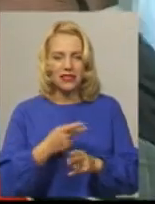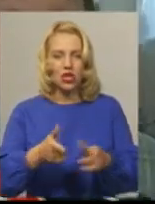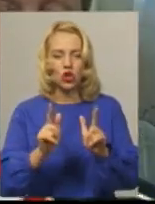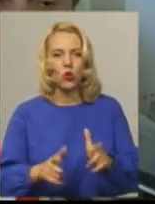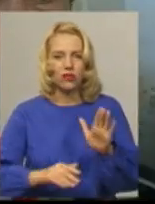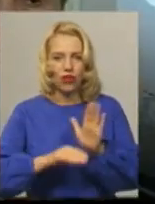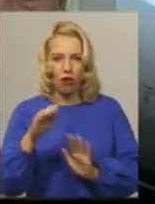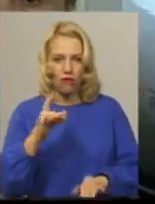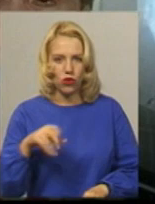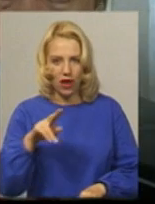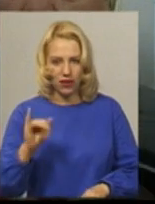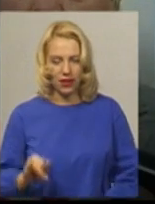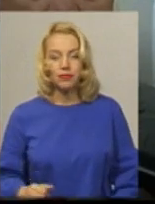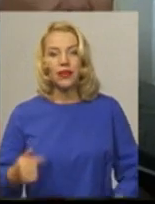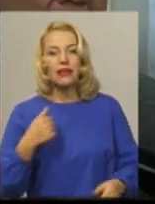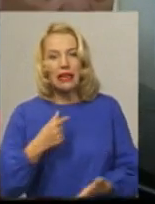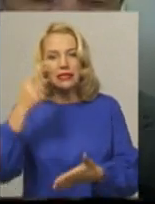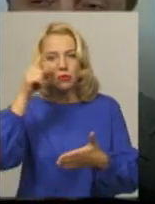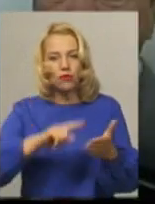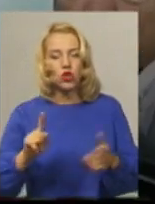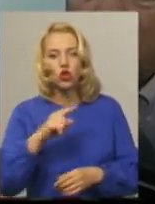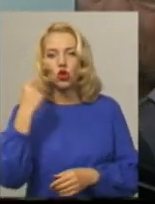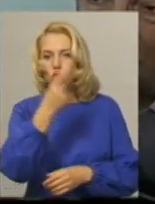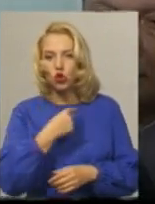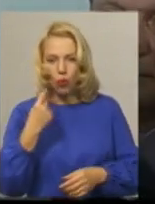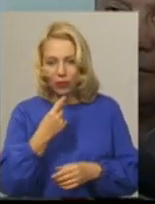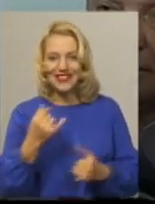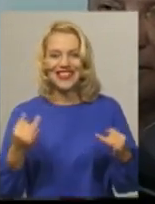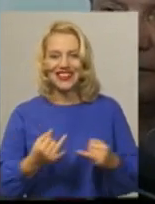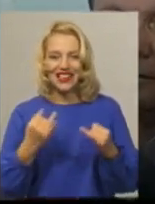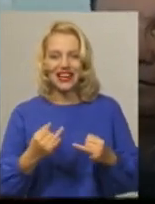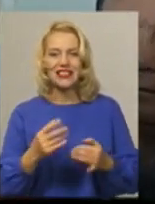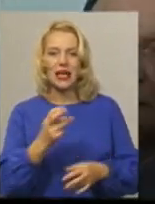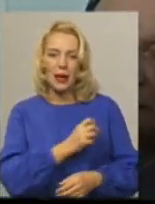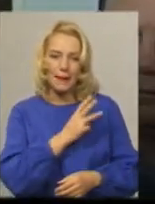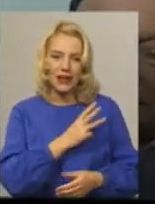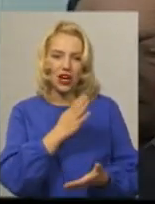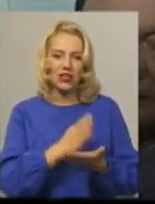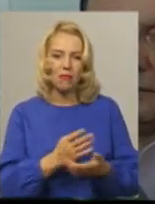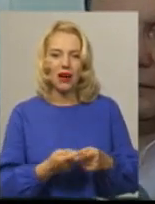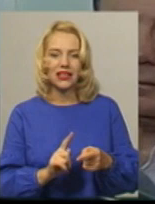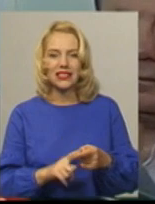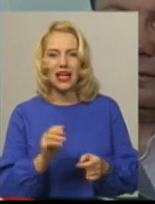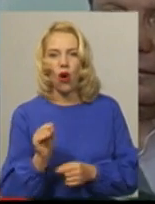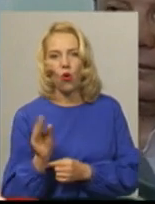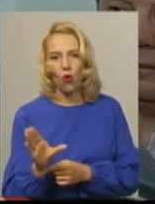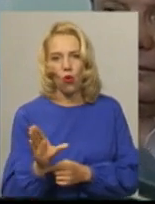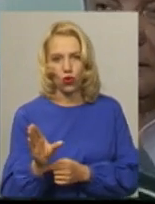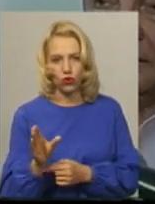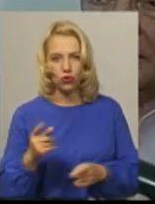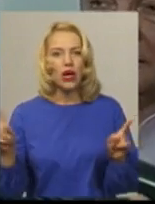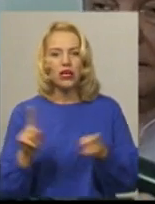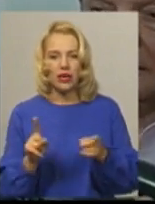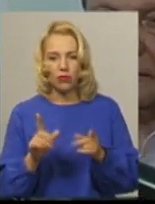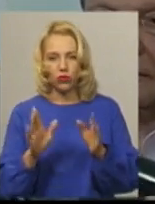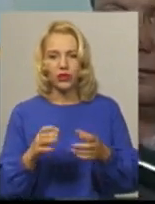що особисті інтереси і бажання мати, вибачте за такий сленг, корочку, яка буде дозволяти